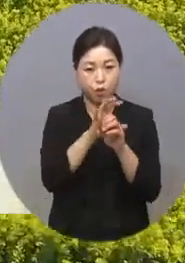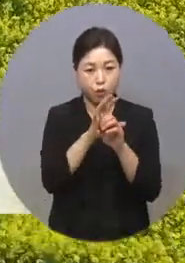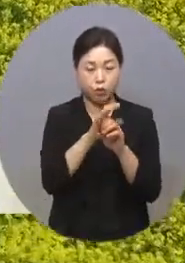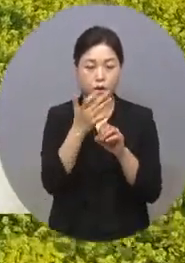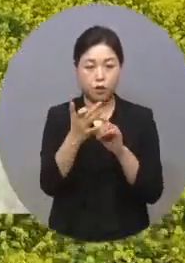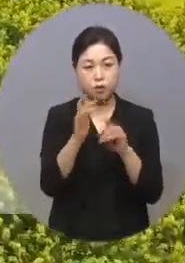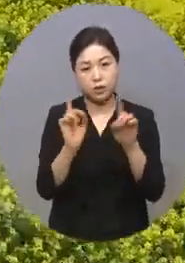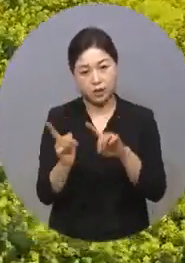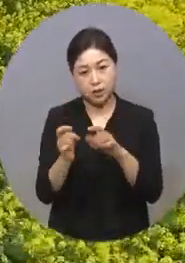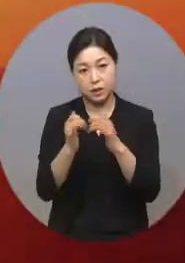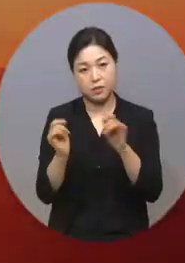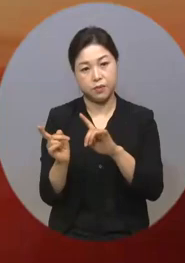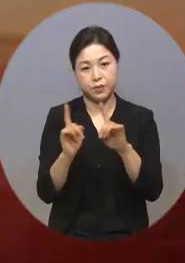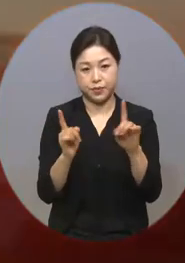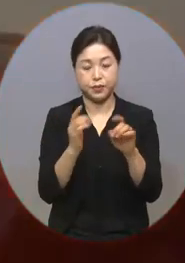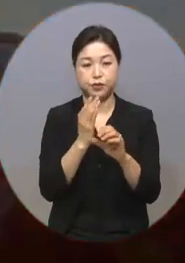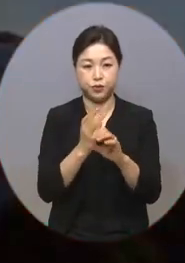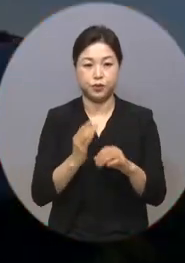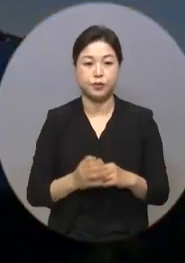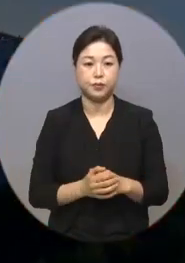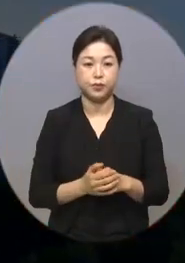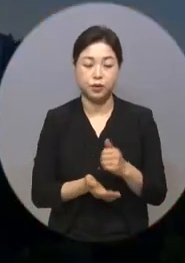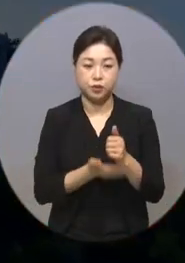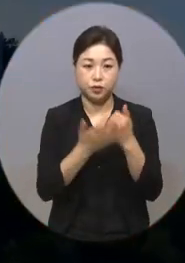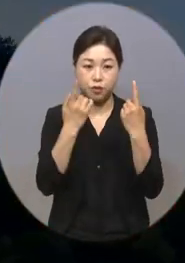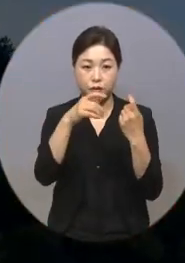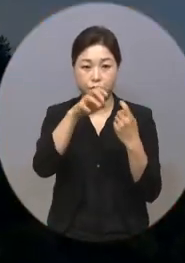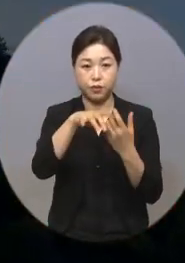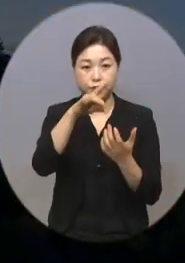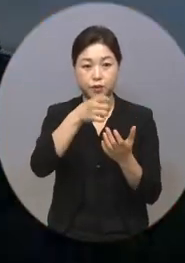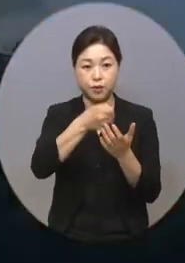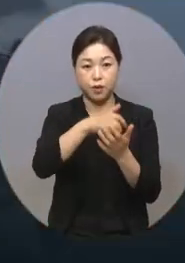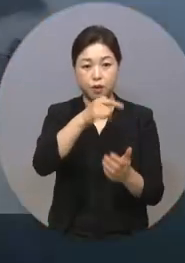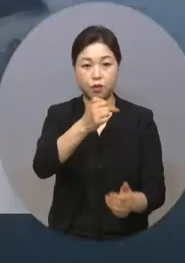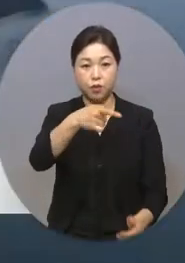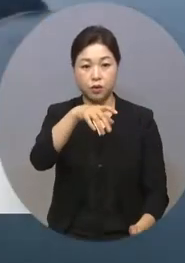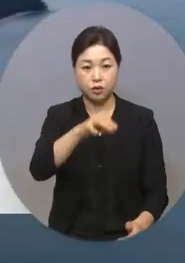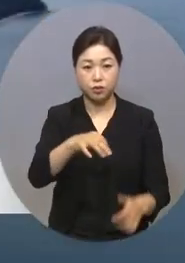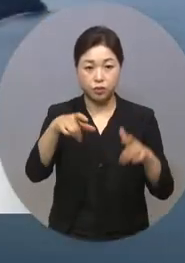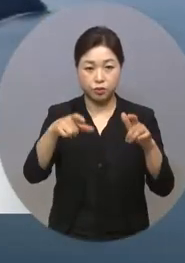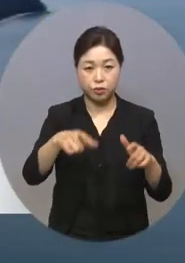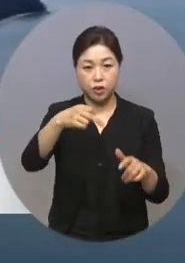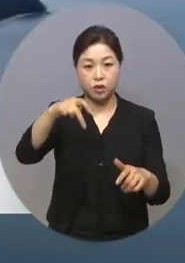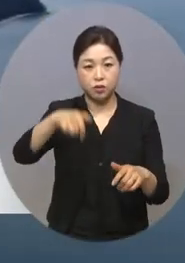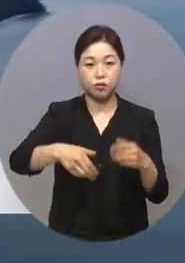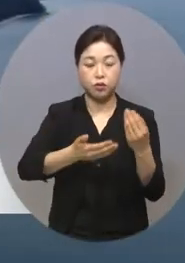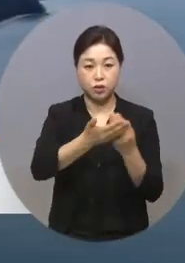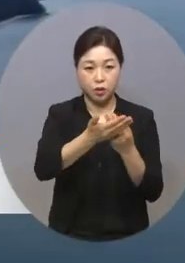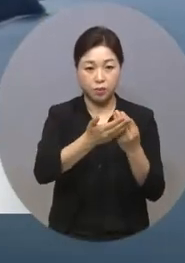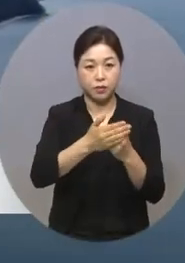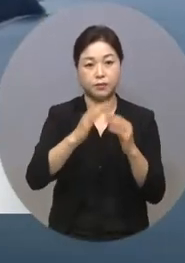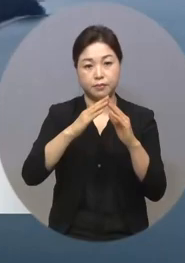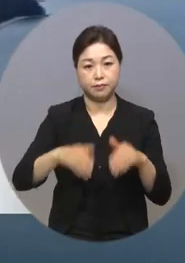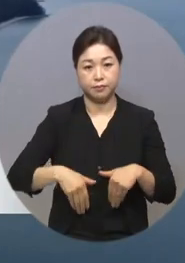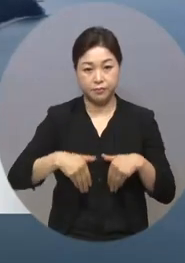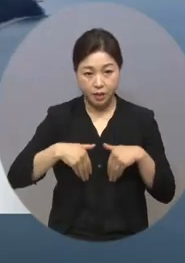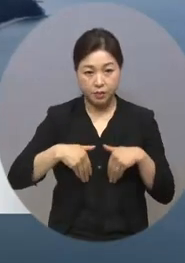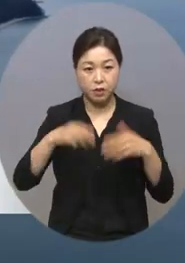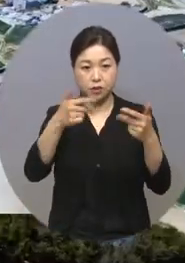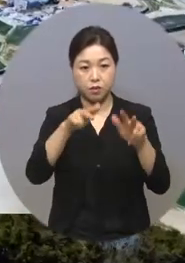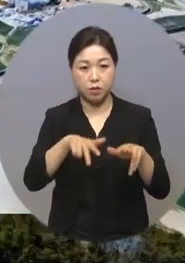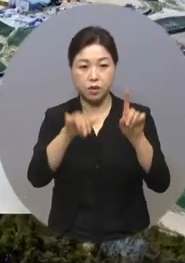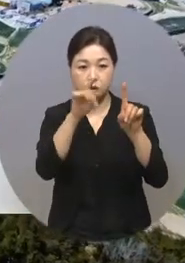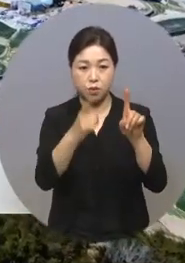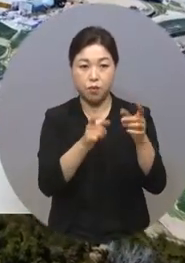활력을 주고 있습니다 추천 관광지 로 선정된 고흥군 숙 썸 은 전라남도 민간 정원 제의로 로 등록돼